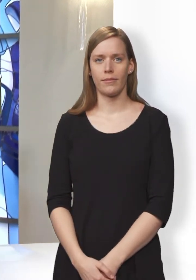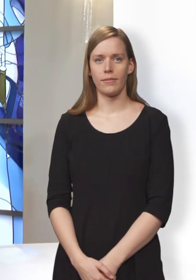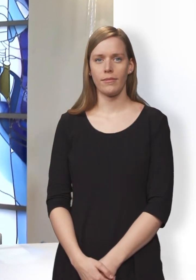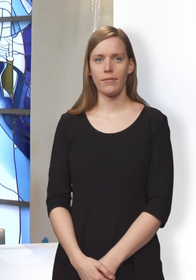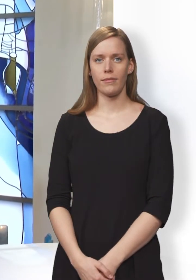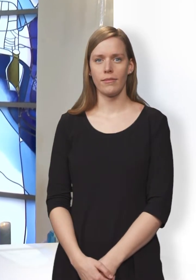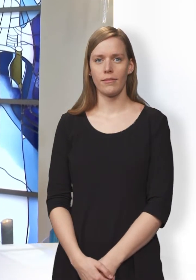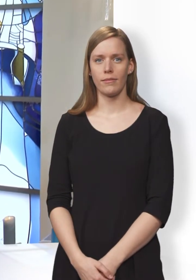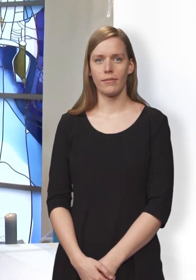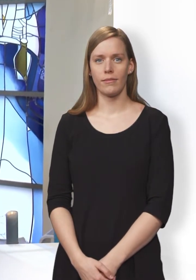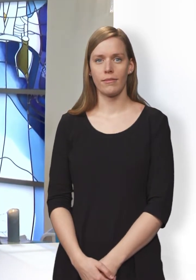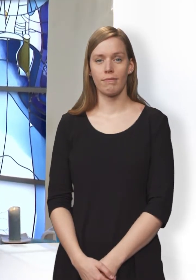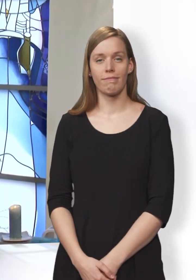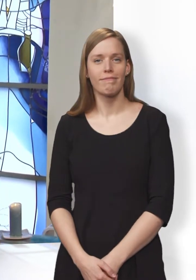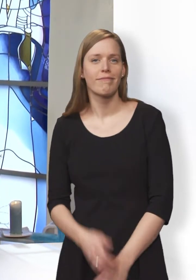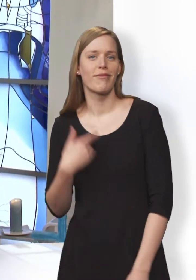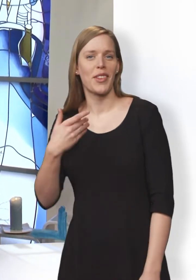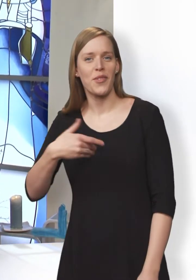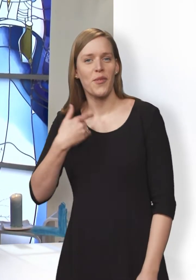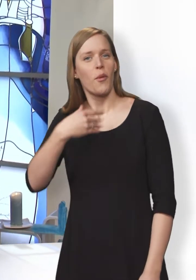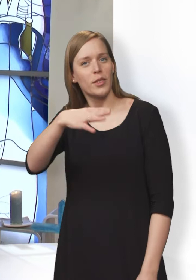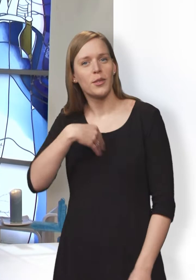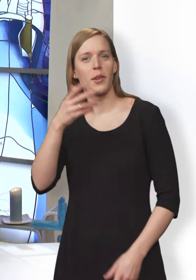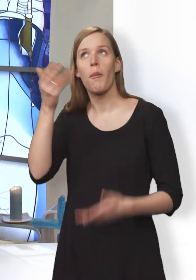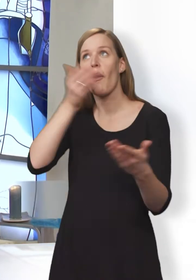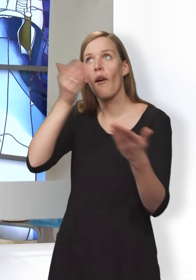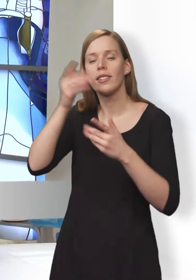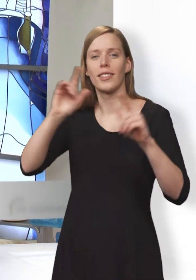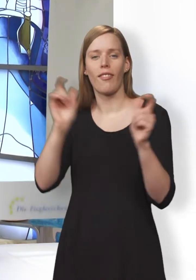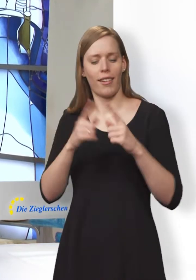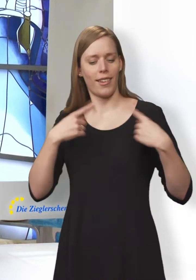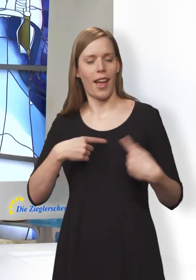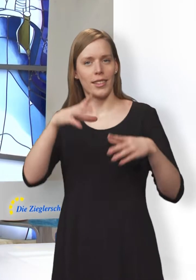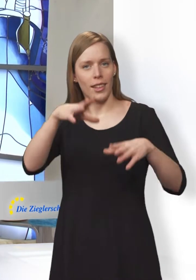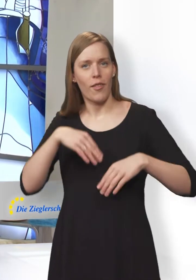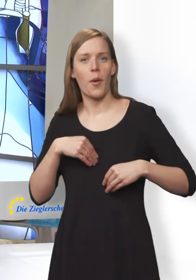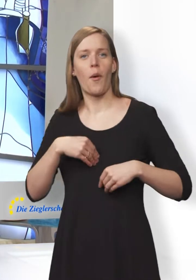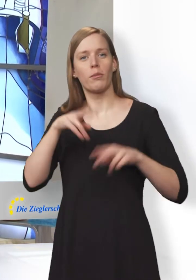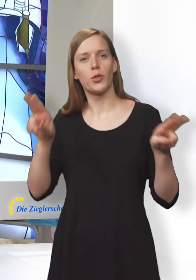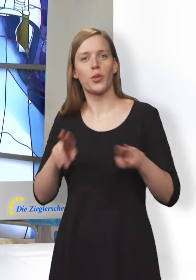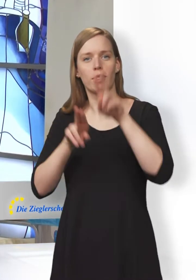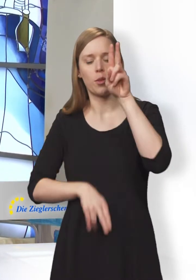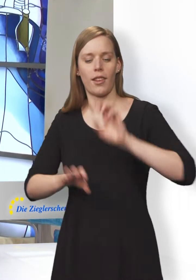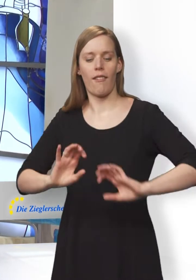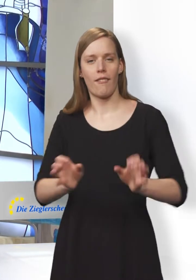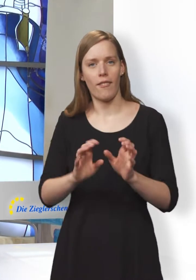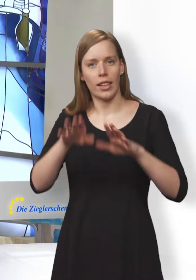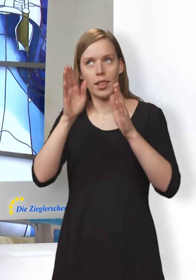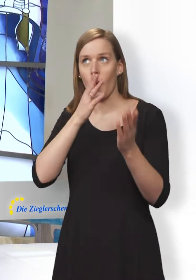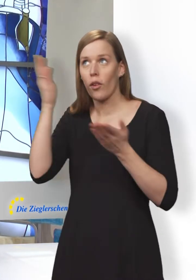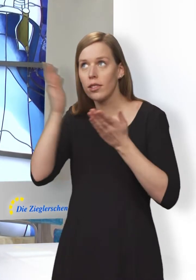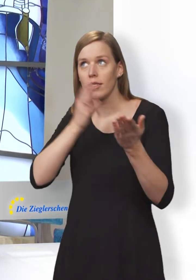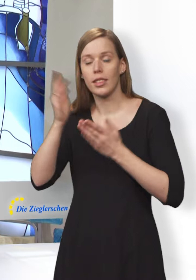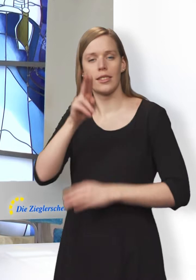ich freue mich dass sie mit dem gottesdienst feiern herzlich willkommen zur stunde des höchsten dem fernsehgottesdienst der zieglerschen hier aus der